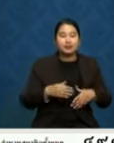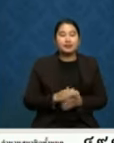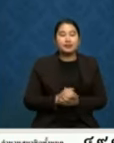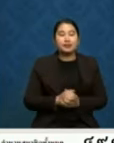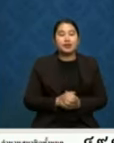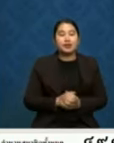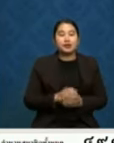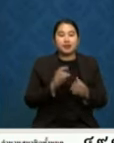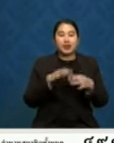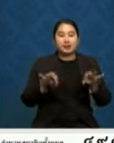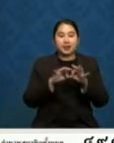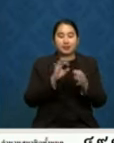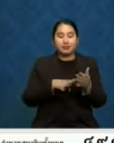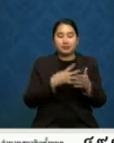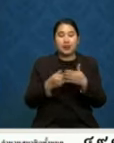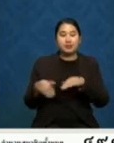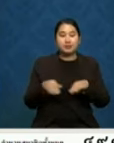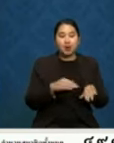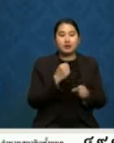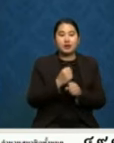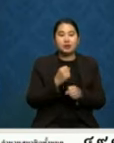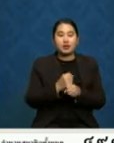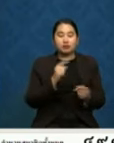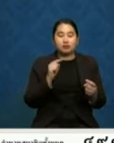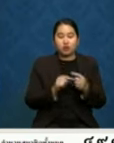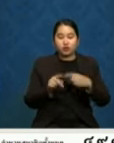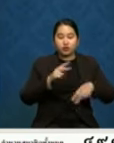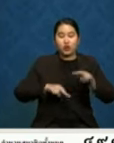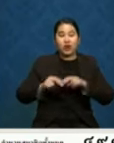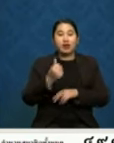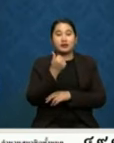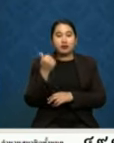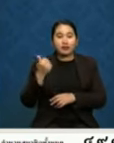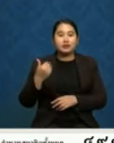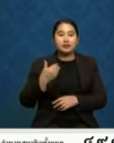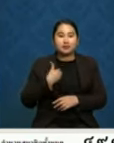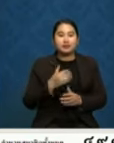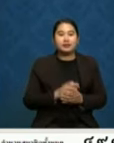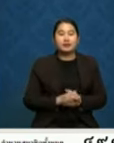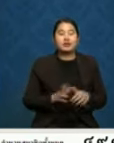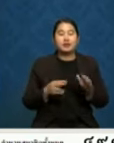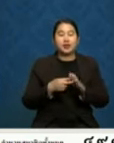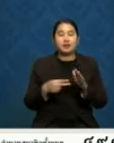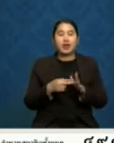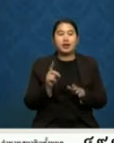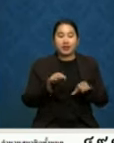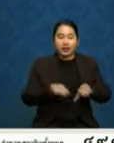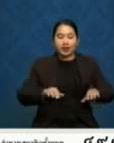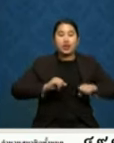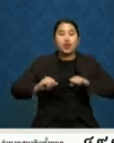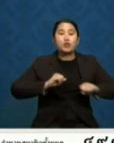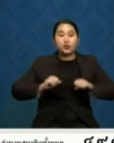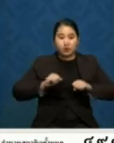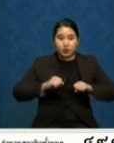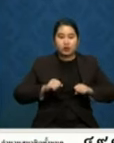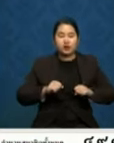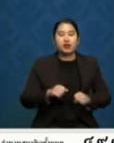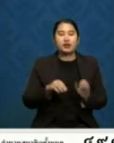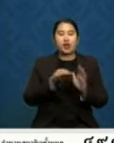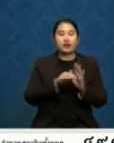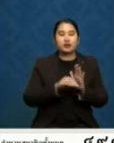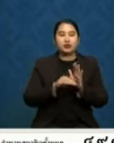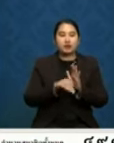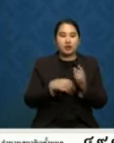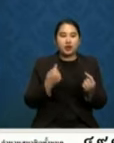การเตรียมความพร้อมเนี่ยหมายรวมถึงการบำบัดประเภทอื่นๆซึ่งต้องเกิดตั้งแต่เด็กและเยาวชนเหล่านั้นเนี่ยเข้าสู่กระบวน